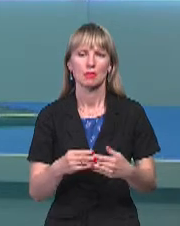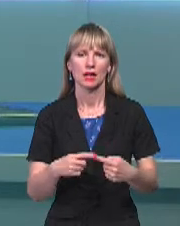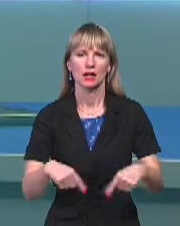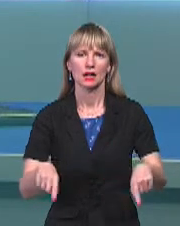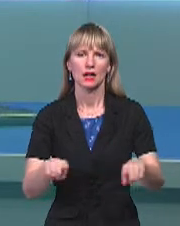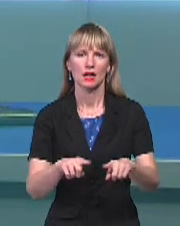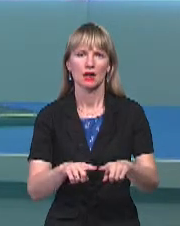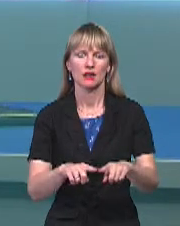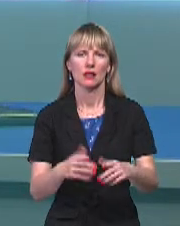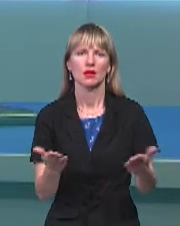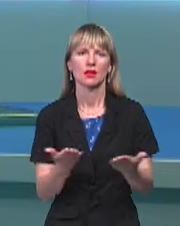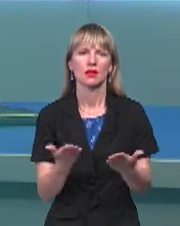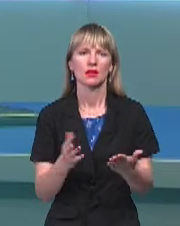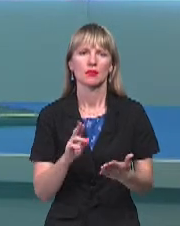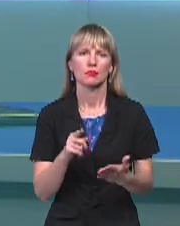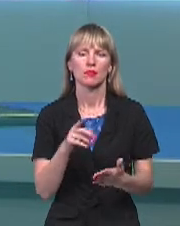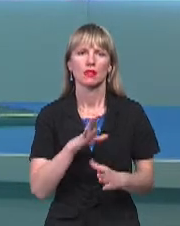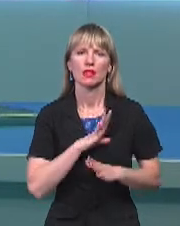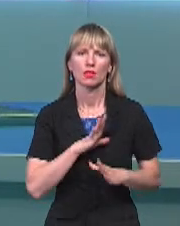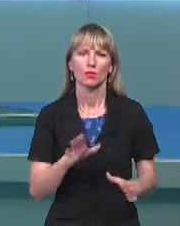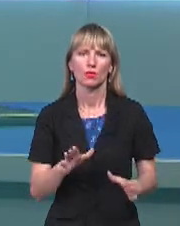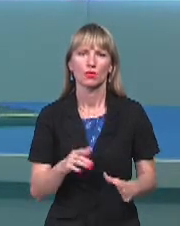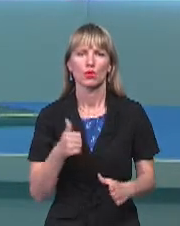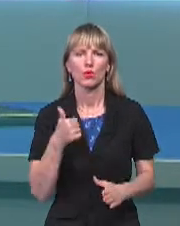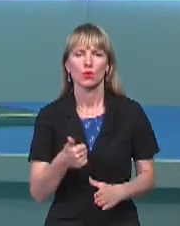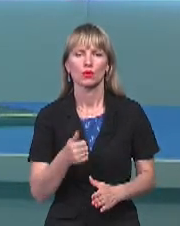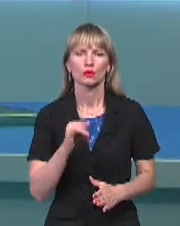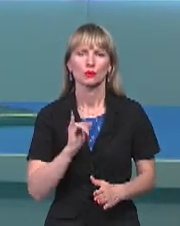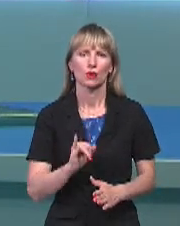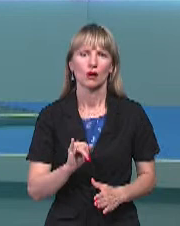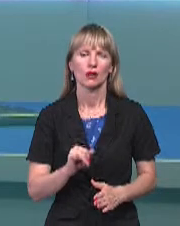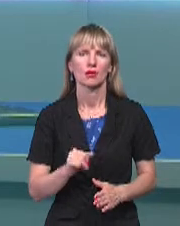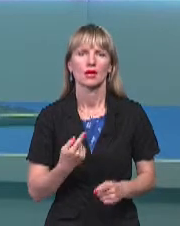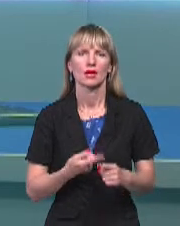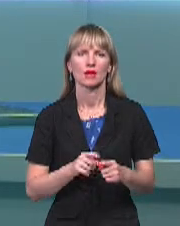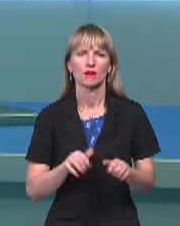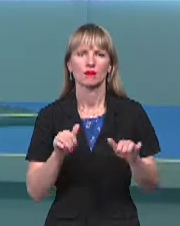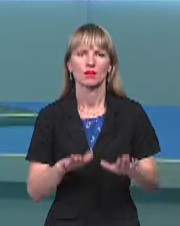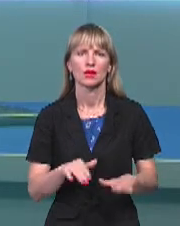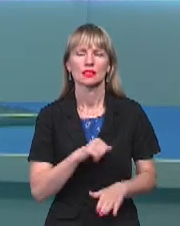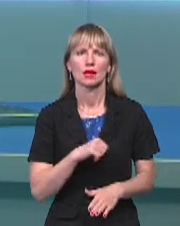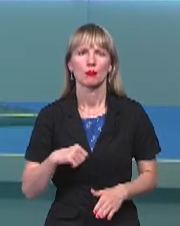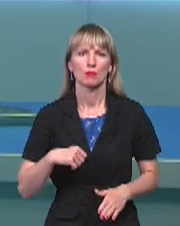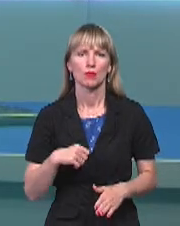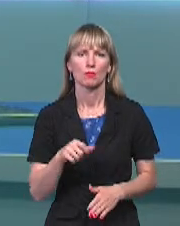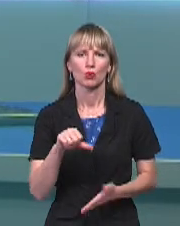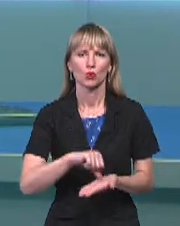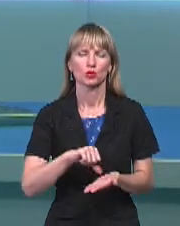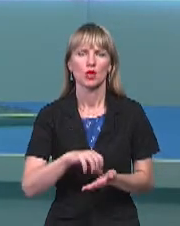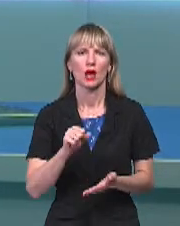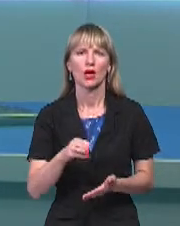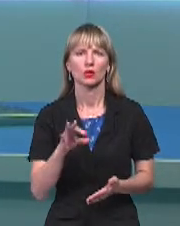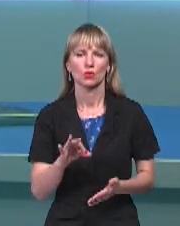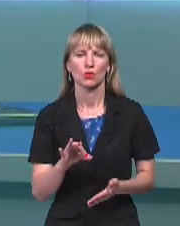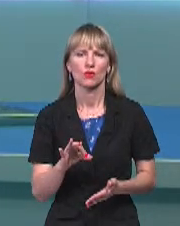ділянки. Які б вони не були хороші, нехороші, це вже вирішувати самим учасникам АТО. Але